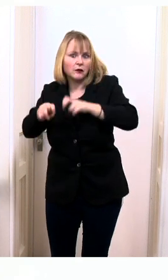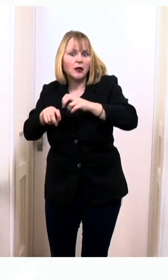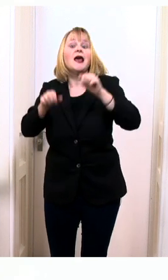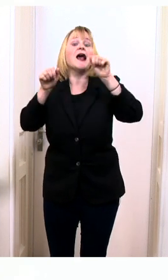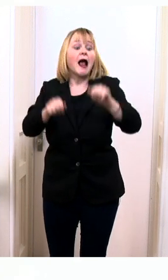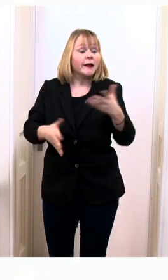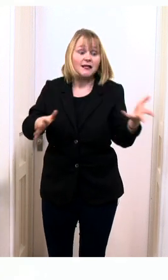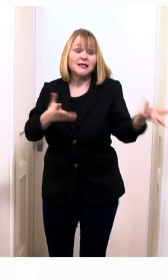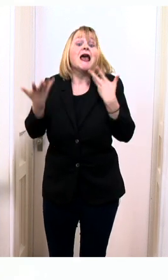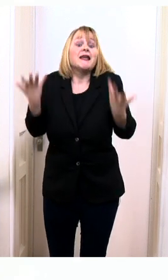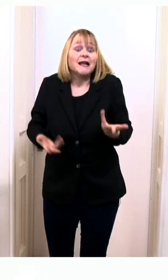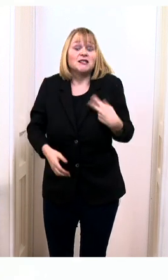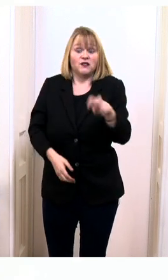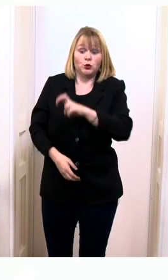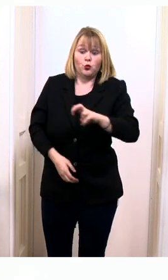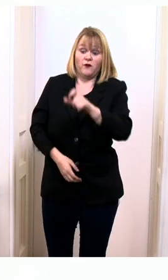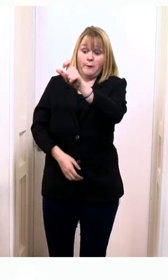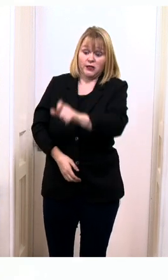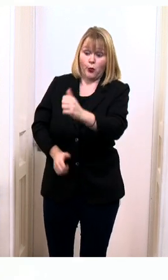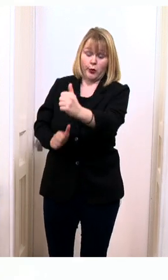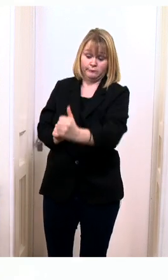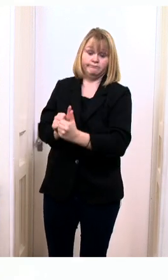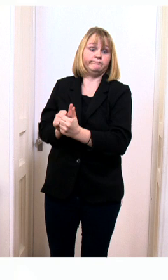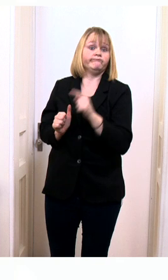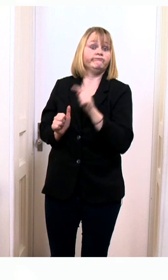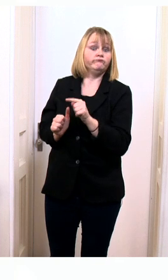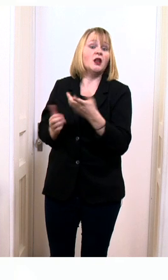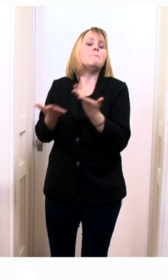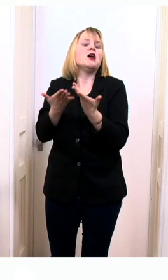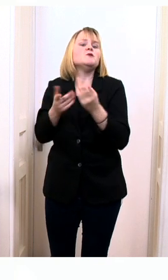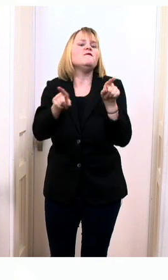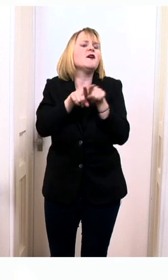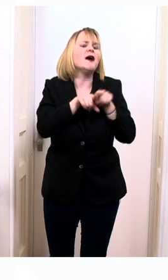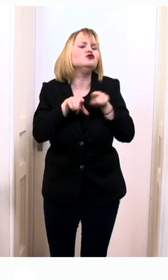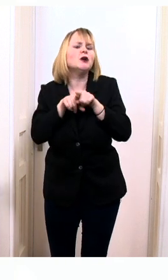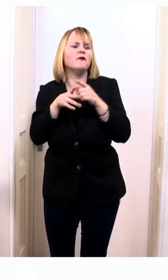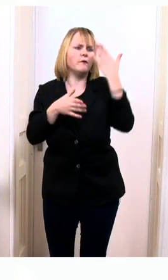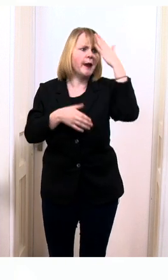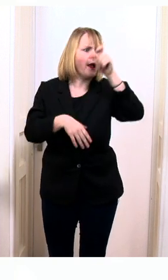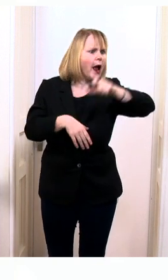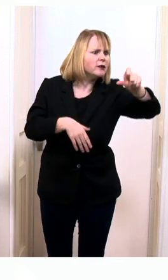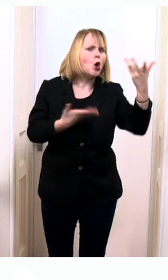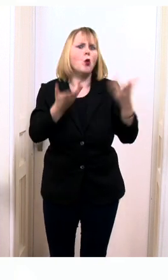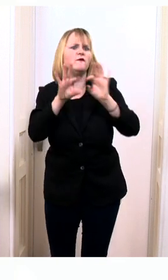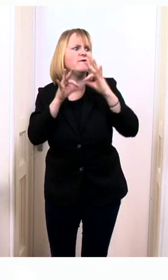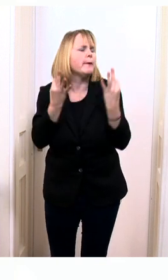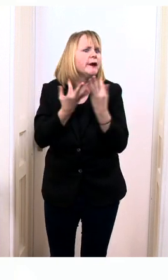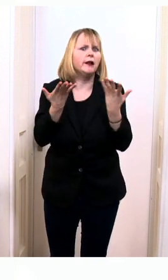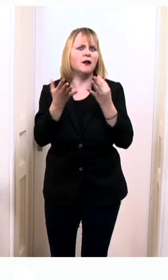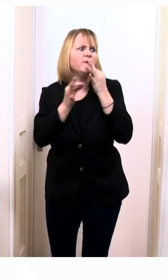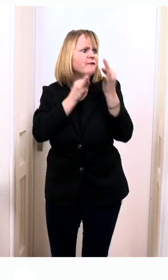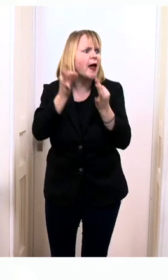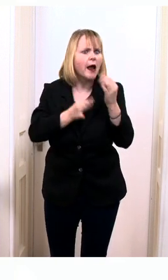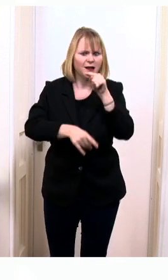sich eine Person zu suchen mit Internetanschluss in ihrer Verwandtschaft, in ihrer Bekanntschaft und am besten jetzt schon